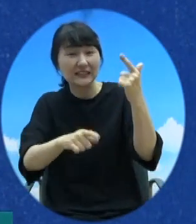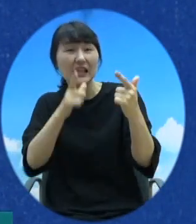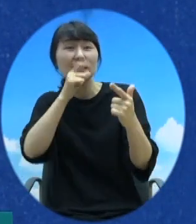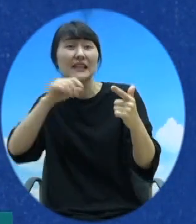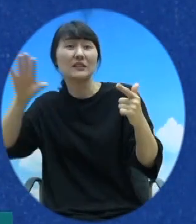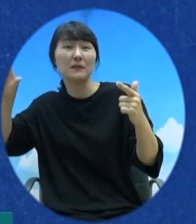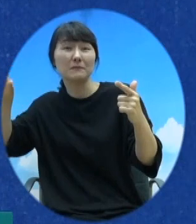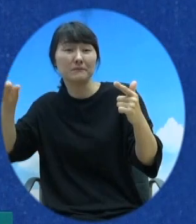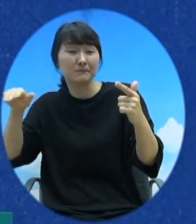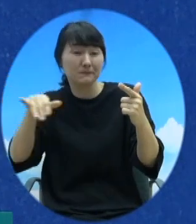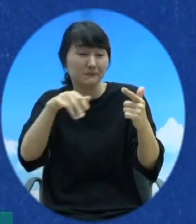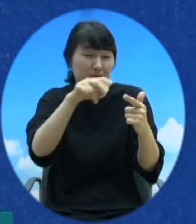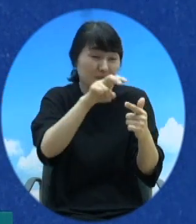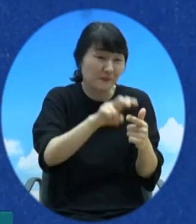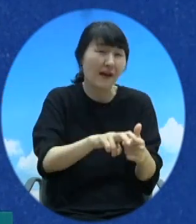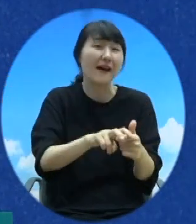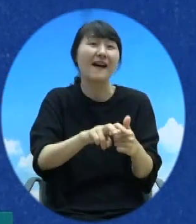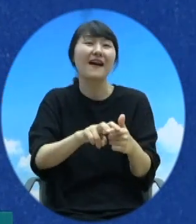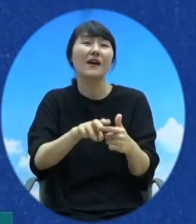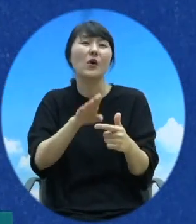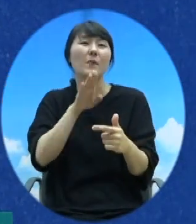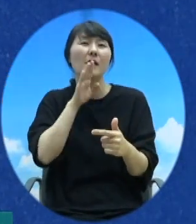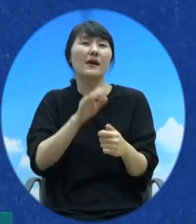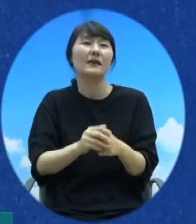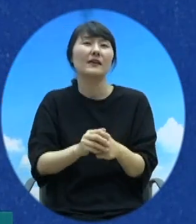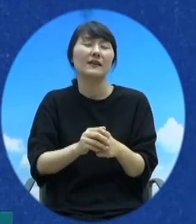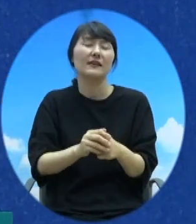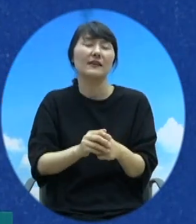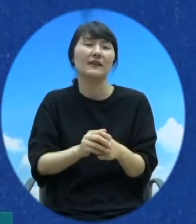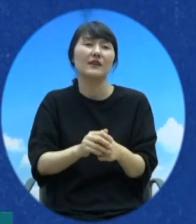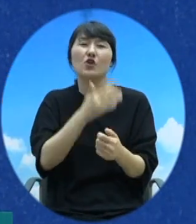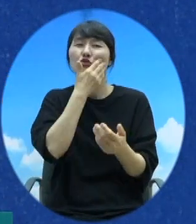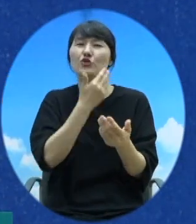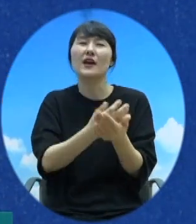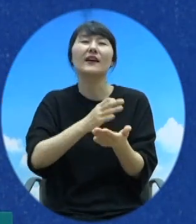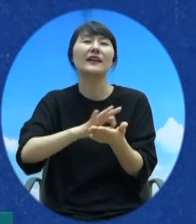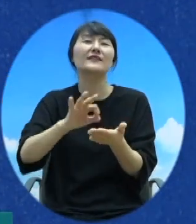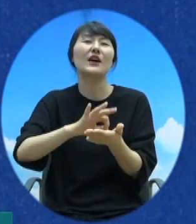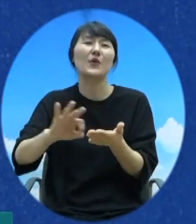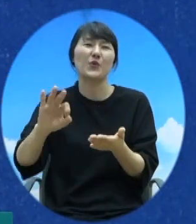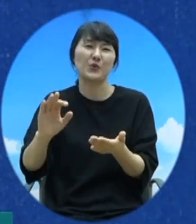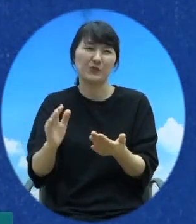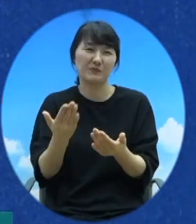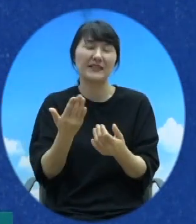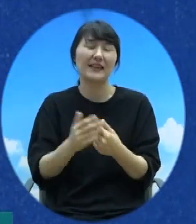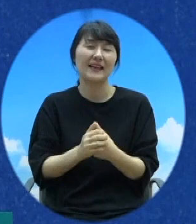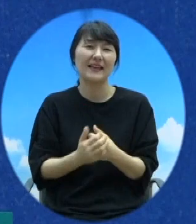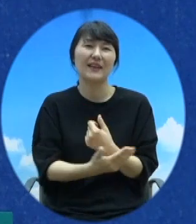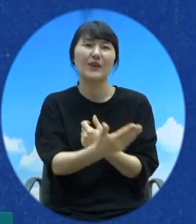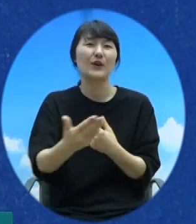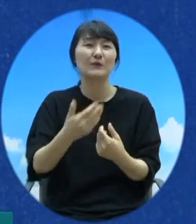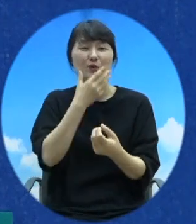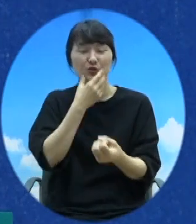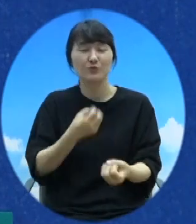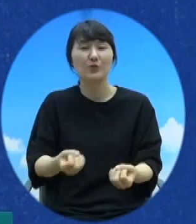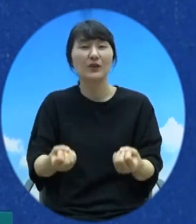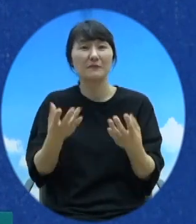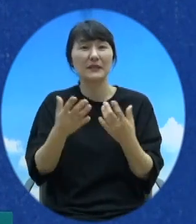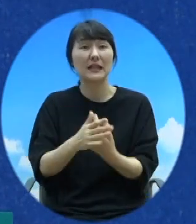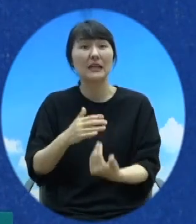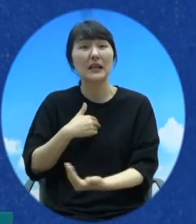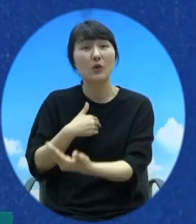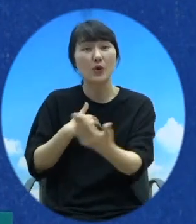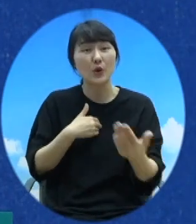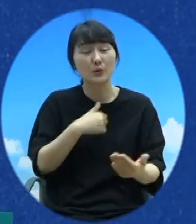깃들이는 참으로 쓰임받는 것이 되어지는 거죠. 여러분 축복합니다. 저와